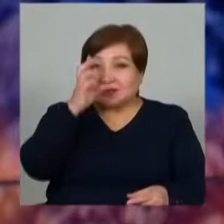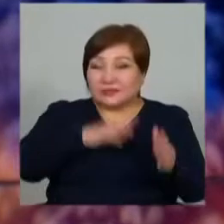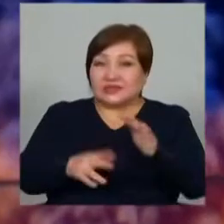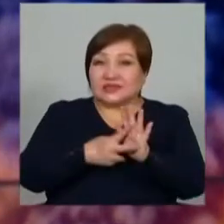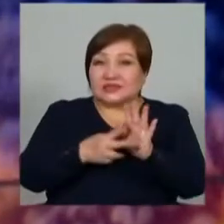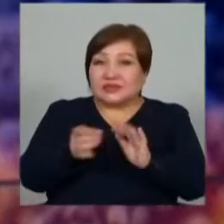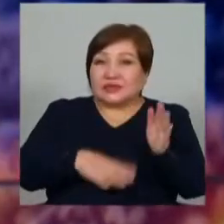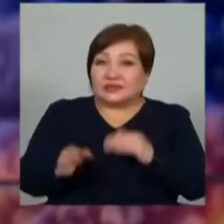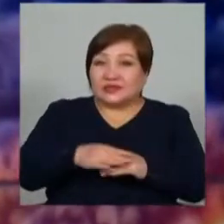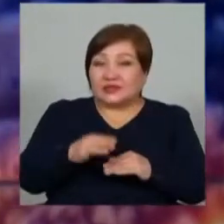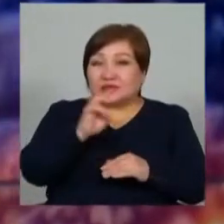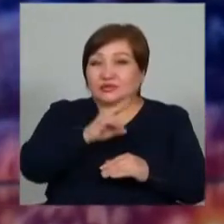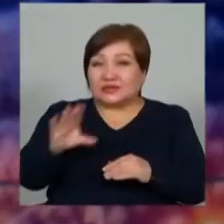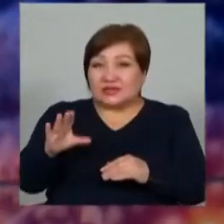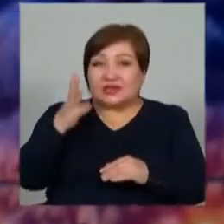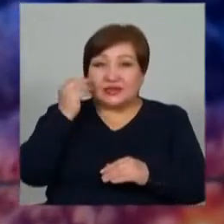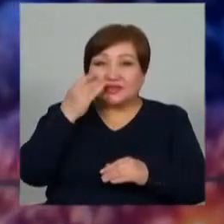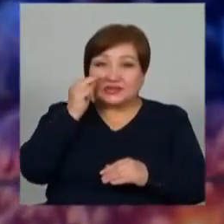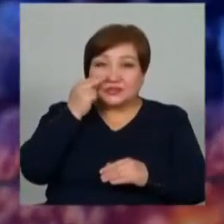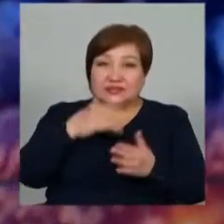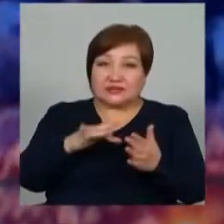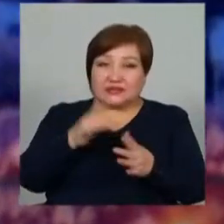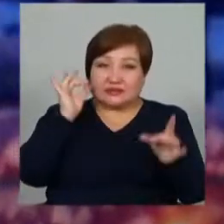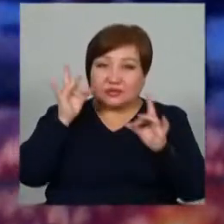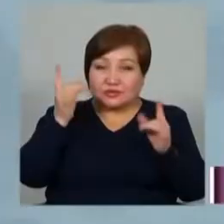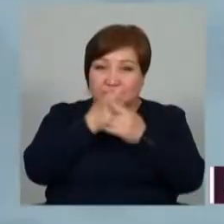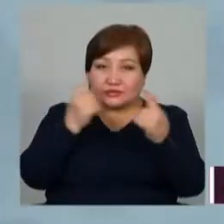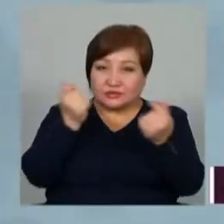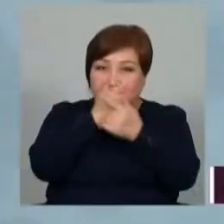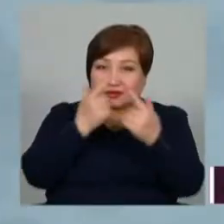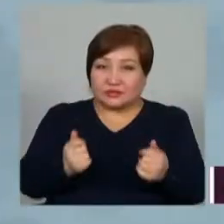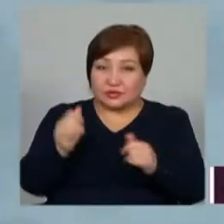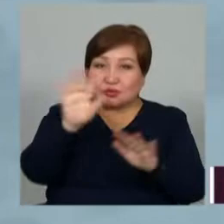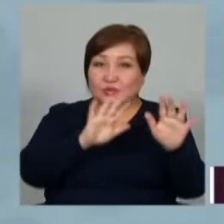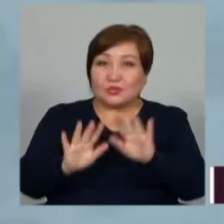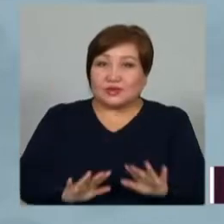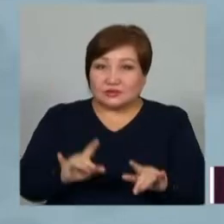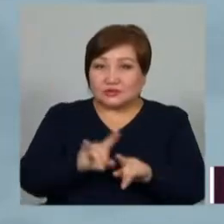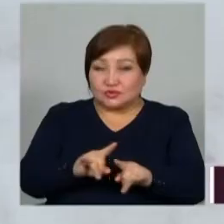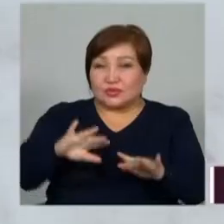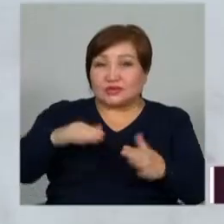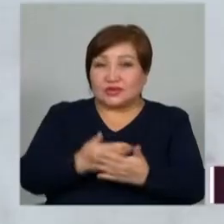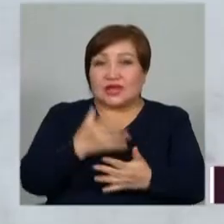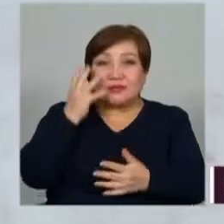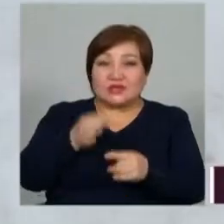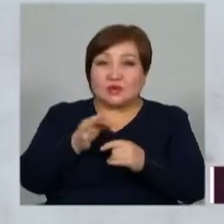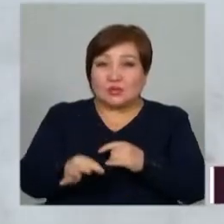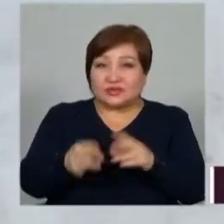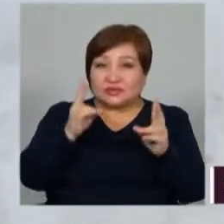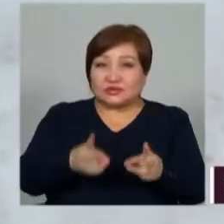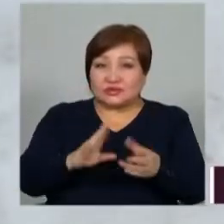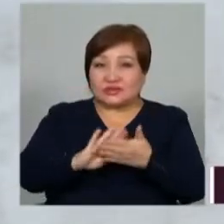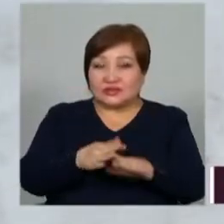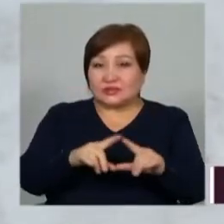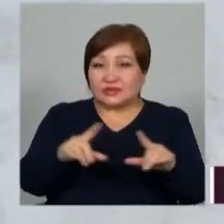Нұр-Сұлтан, Алматы, Шымкент қалаларында дауылда ескерту жарияланды. Бұл өңірлерде тұман түсіп көктайғақ күтіледі. Алматы облыстық төтенше жағдайлар департаменті бұл